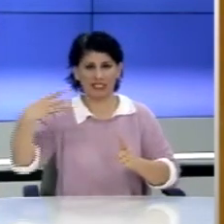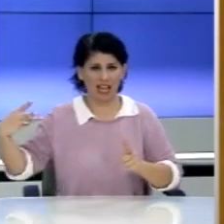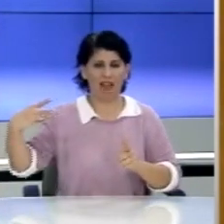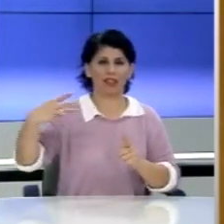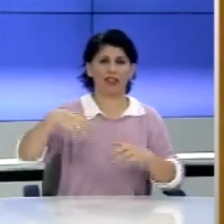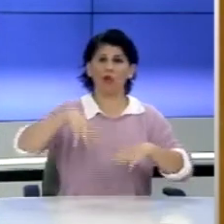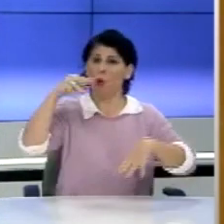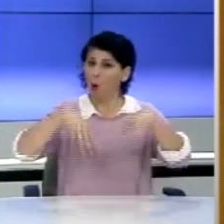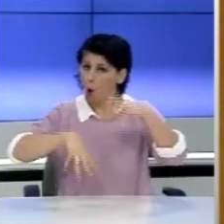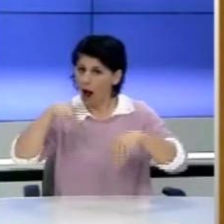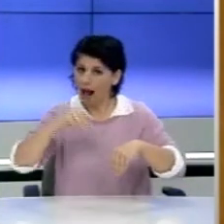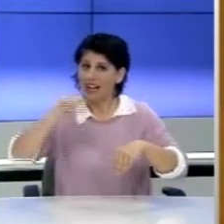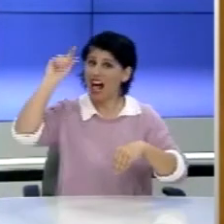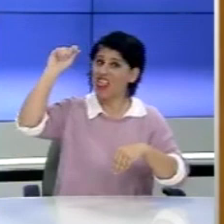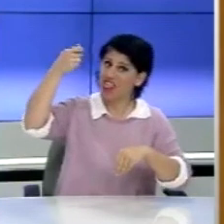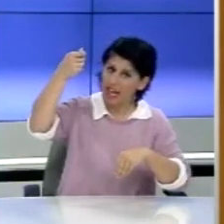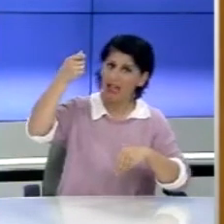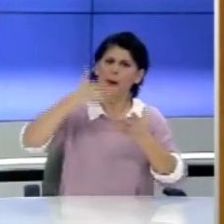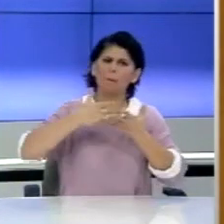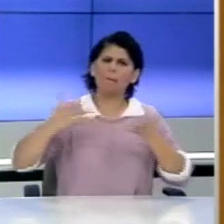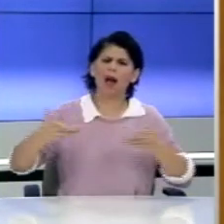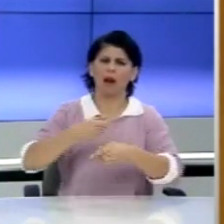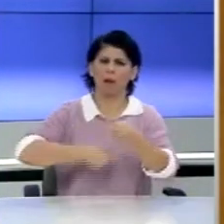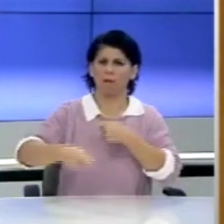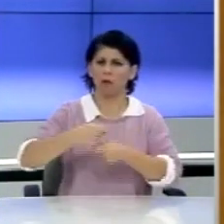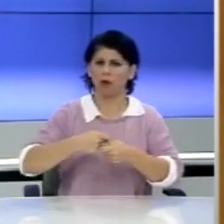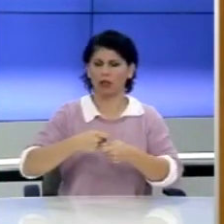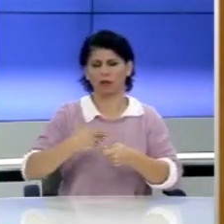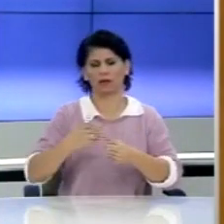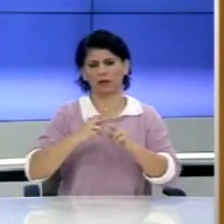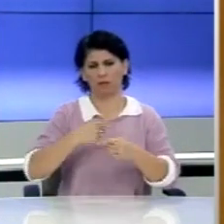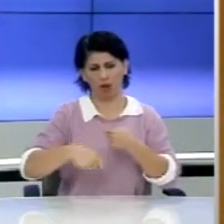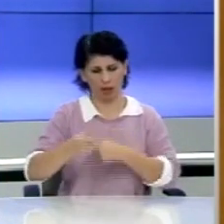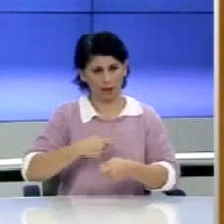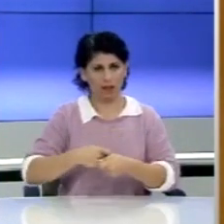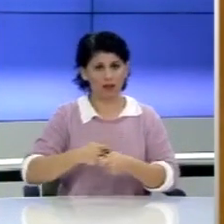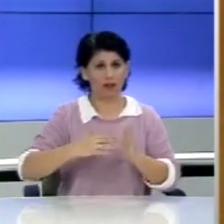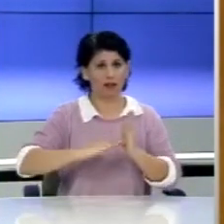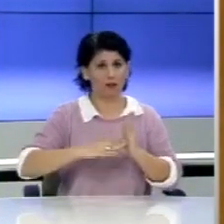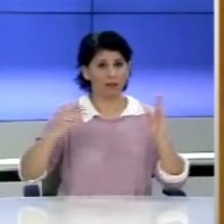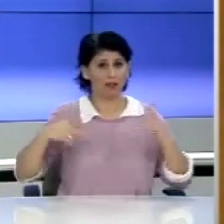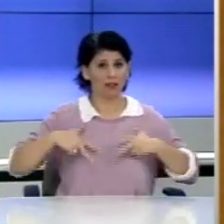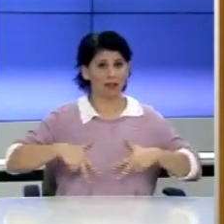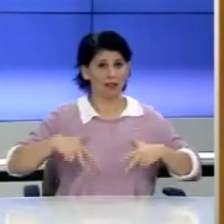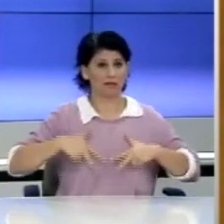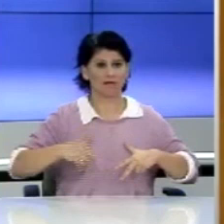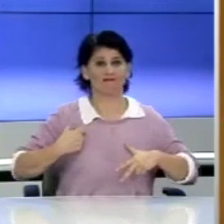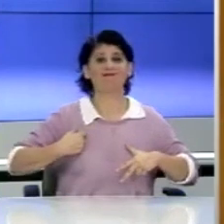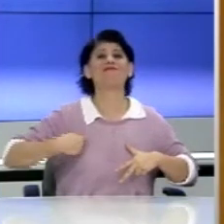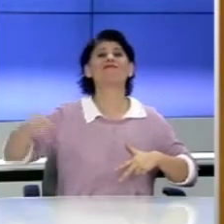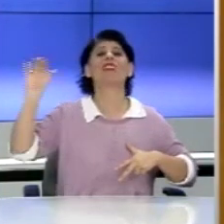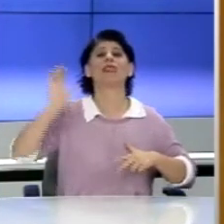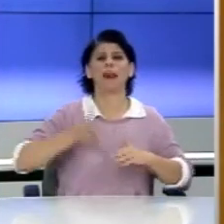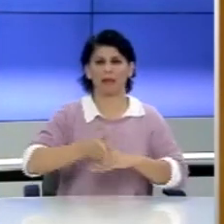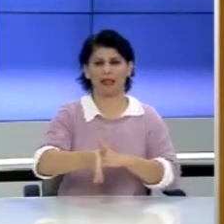τα Γιάννενα, στη ΔΕΗ, σε μεγάλες εμπορικές επιχειρήσεις που οι υπηρεσίες του Υπουργείου αρνούνται να